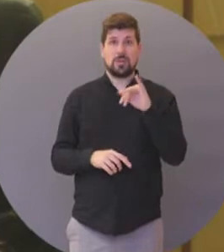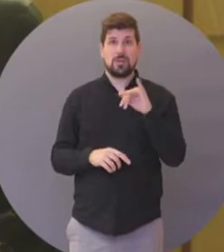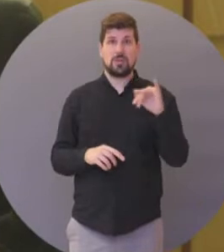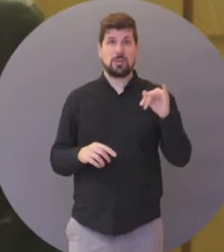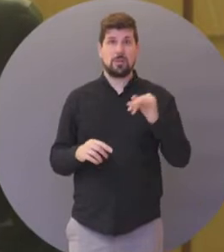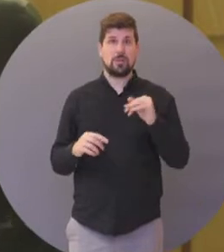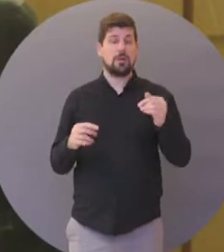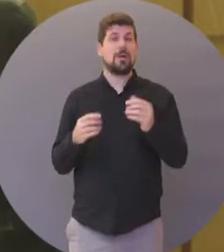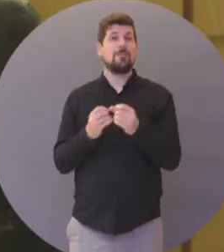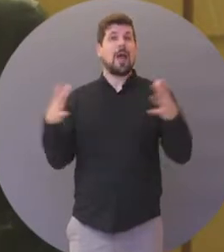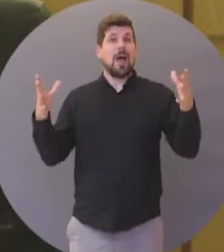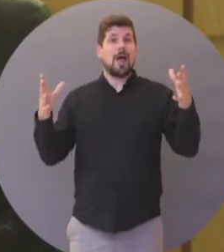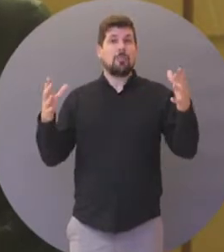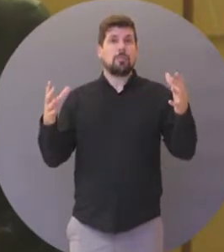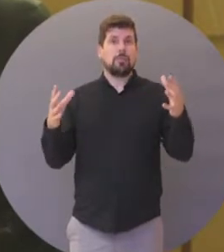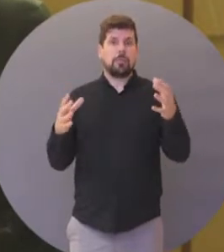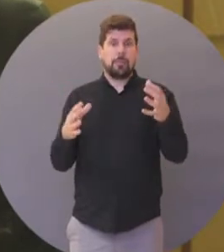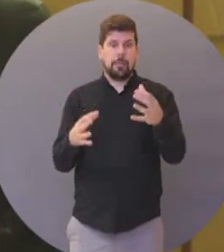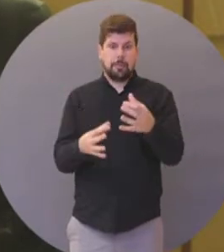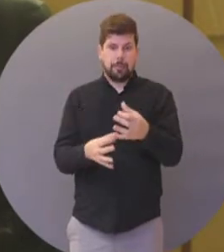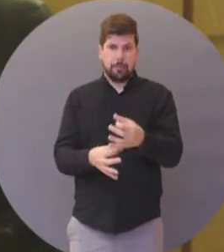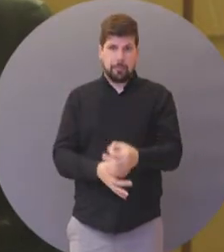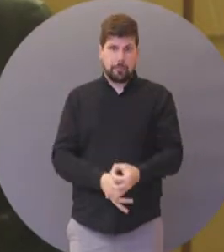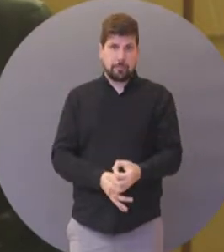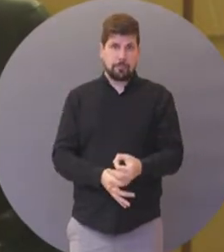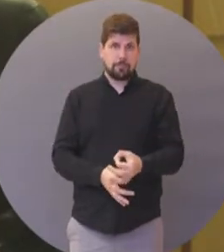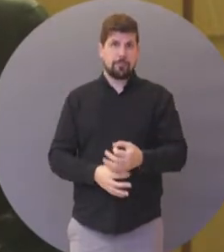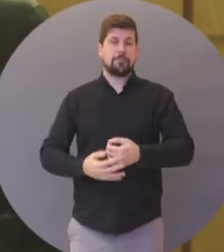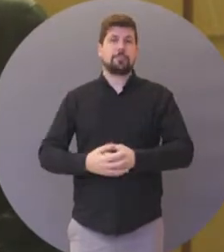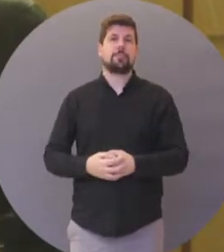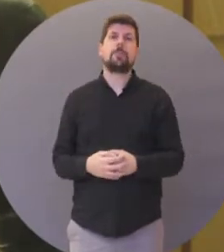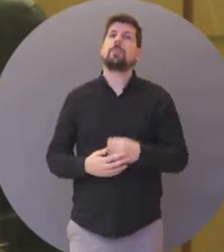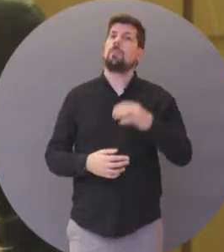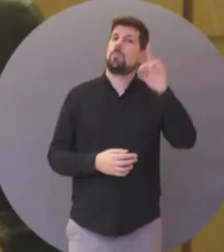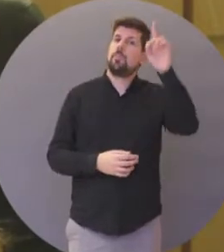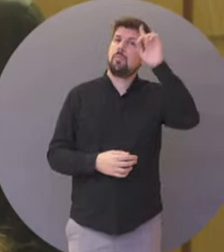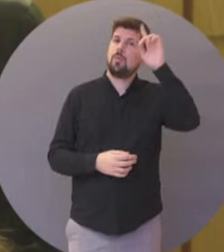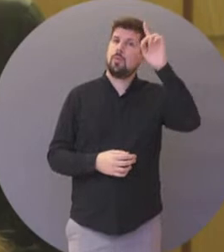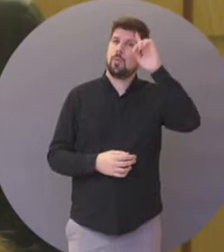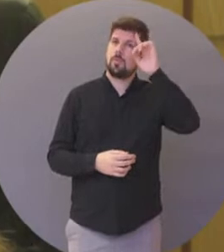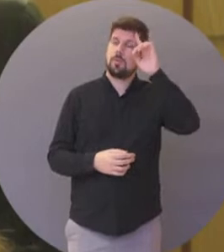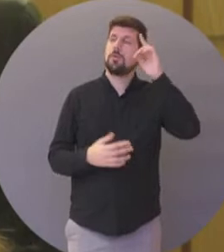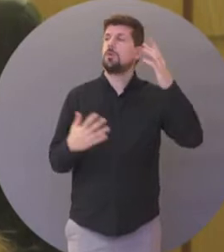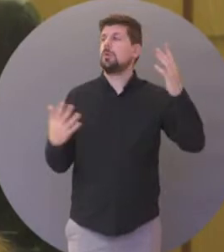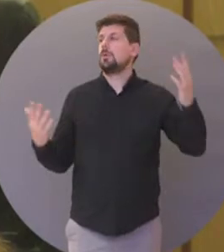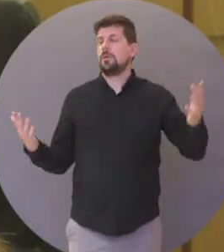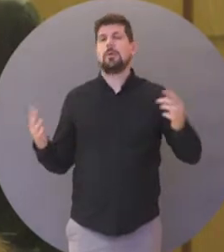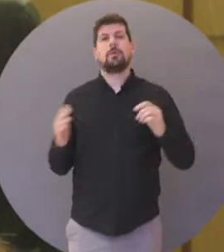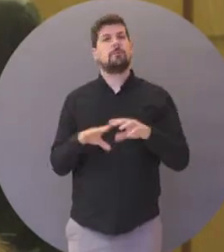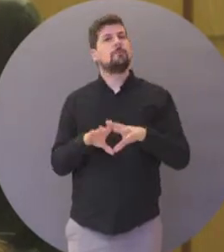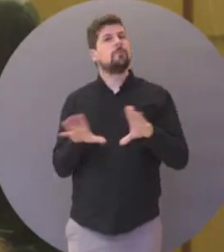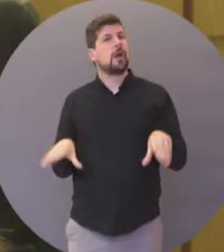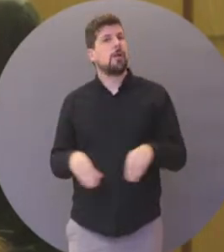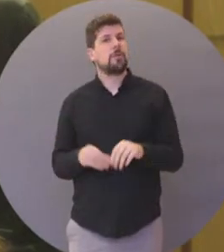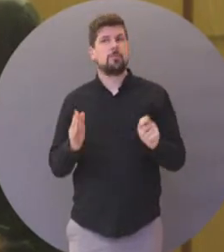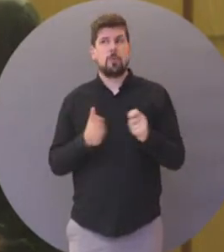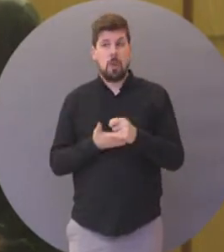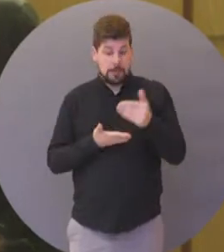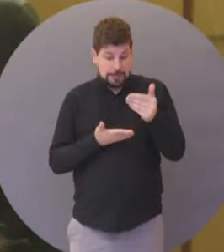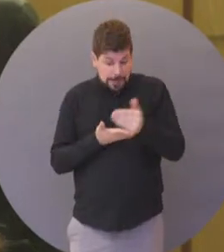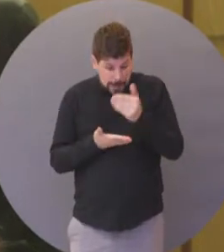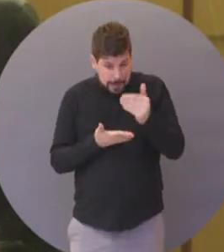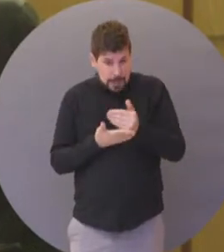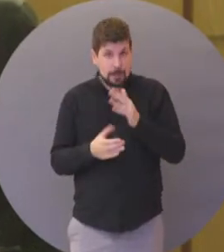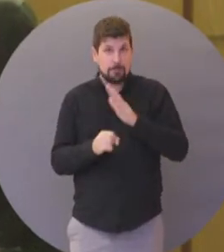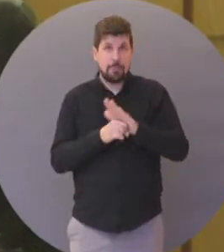plus en plus réduite de notre population d'une part parce que des familles lorsqu'elles ont trop peu de ressources et bien ne